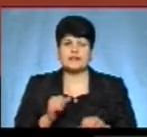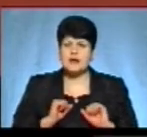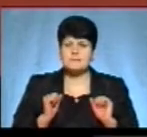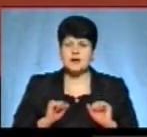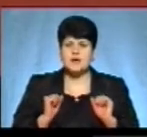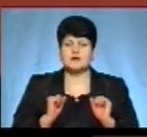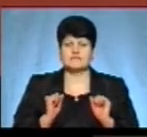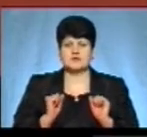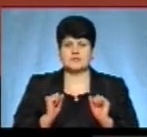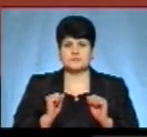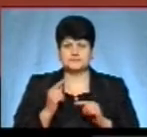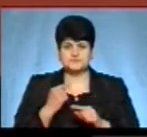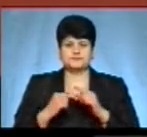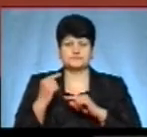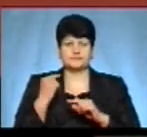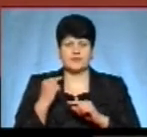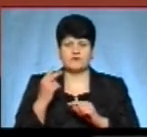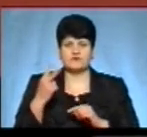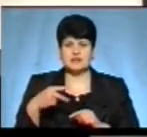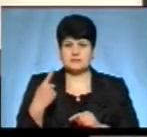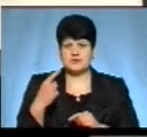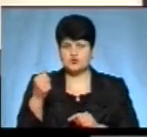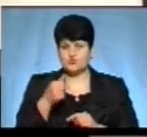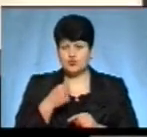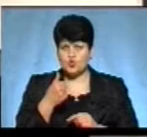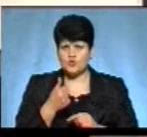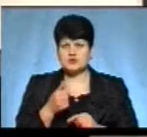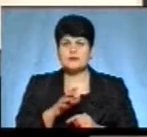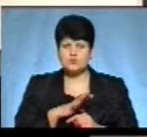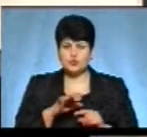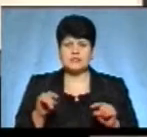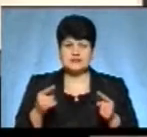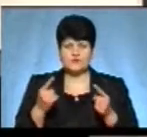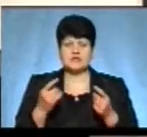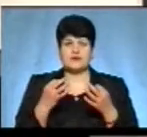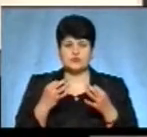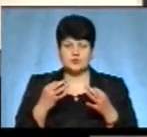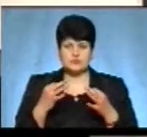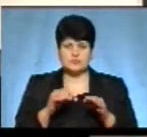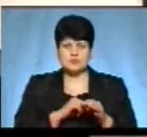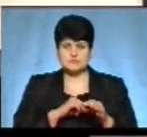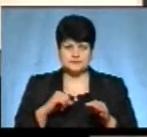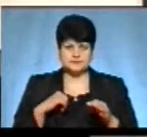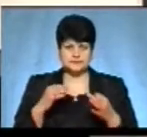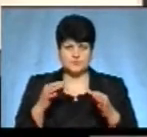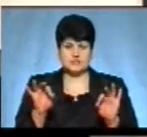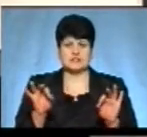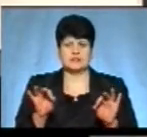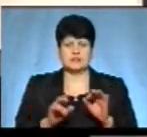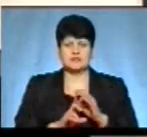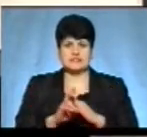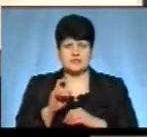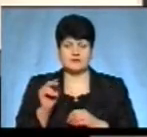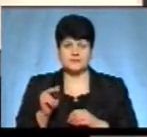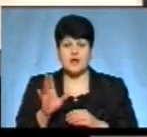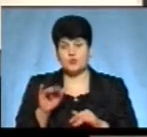намагався стати на ноги. У 21-му році все-таки була створена автокефальна Православна Церква, але згодом вона була знищена